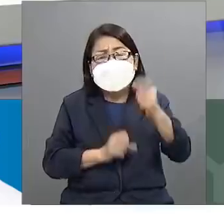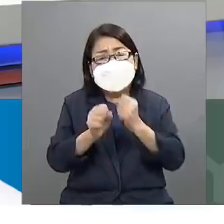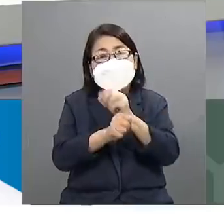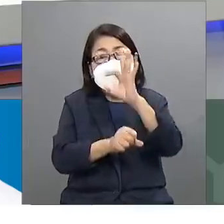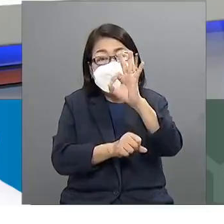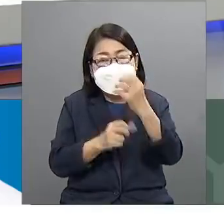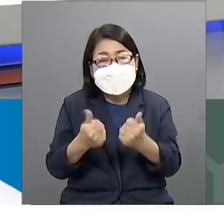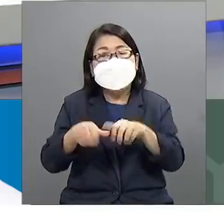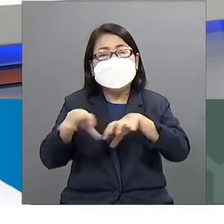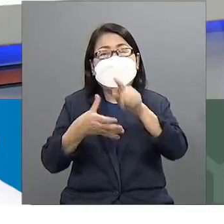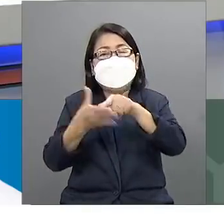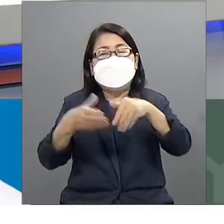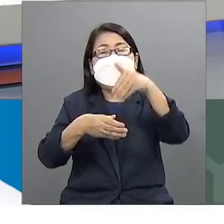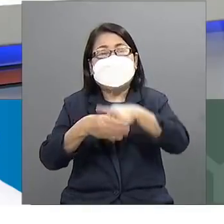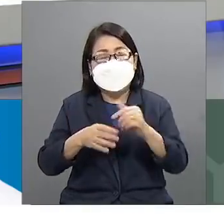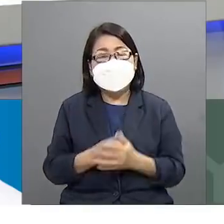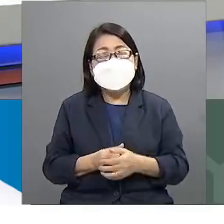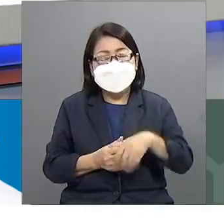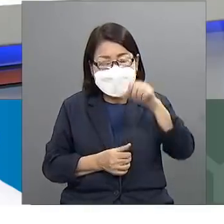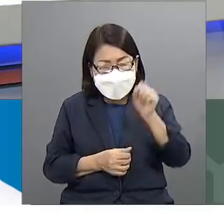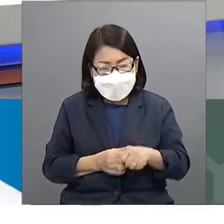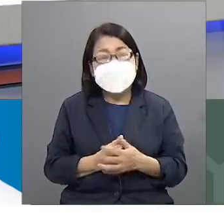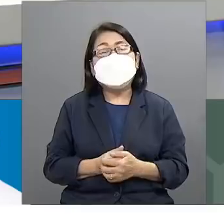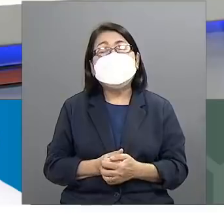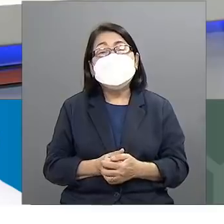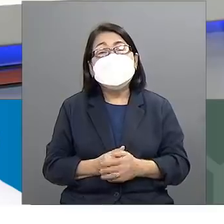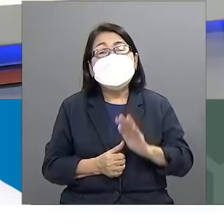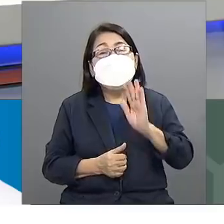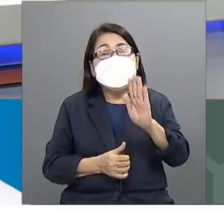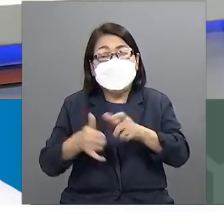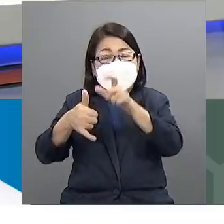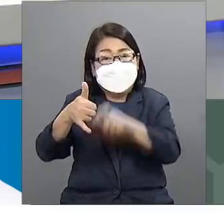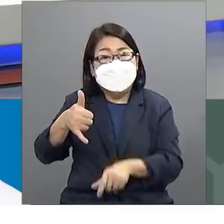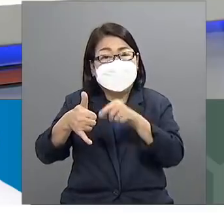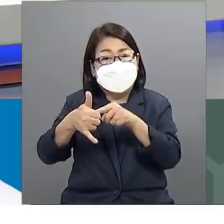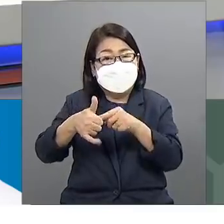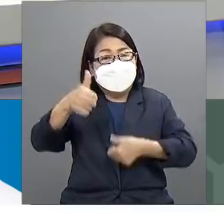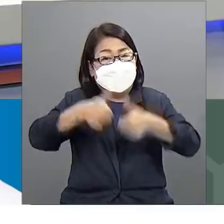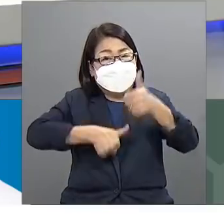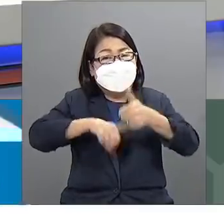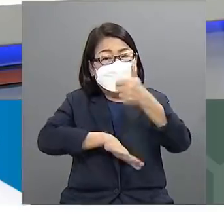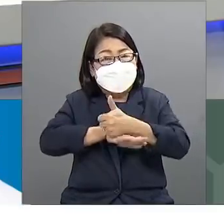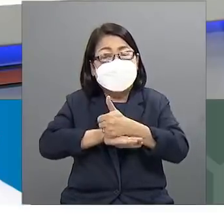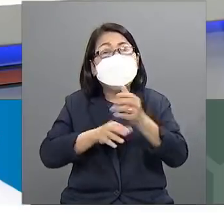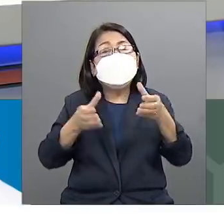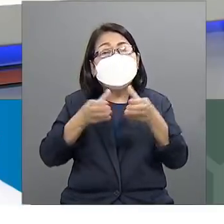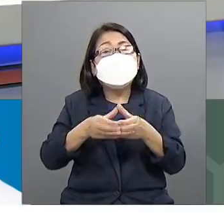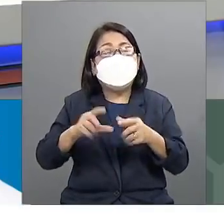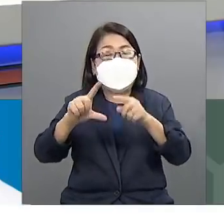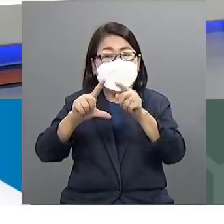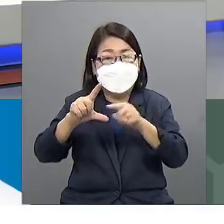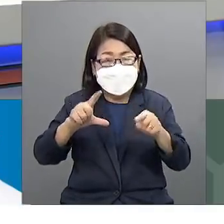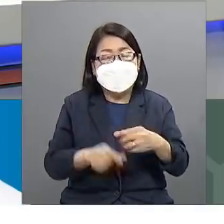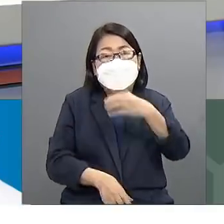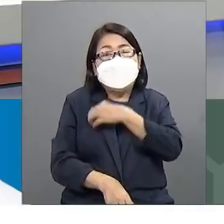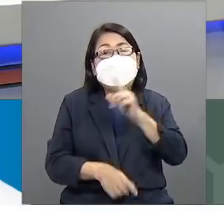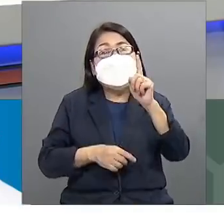คู่มือความเคลื่อนไหวอีกส่วนนึงนะคะจะผู้สมัครผู้ว่ากทมอีกคนนึงของทัพก้าวไกลนะคะคุณวิโรจน์ลักขณาอดิศร